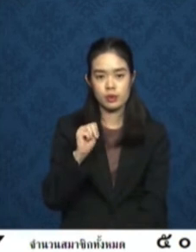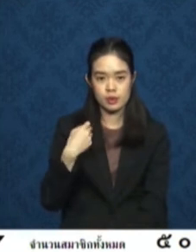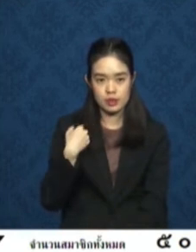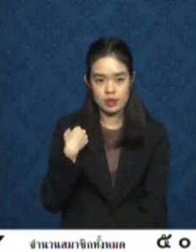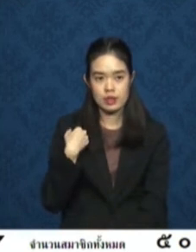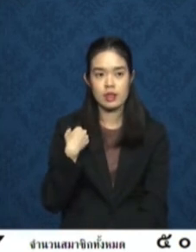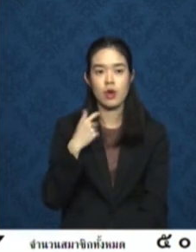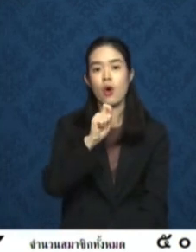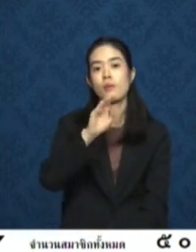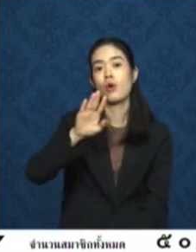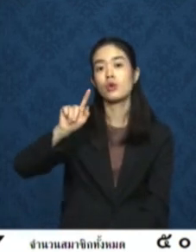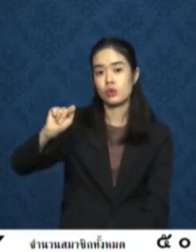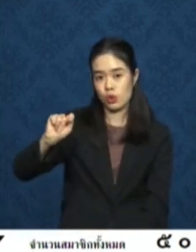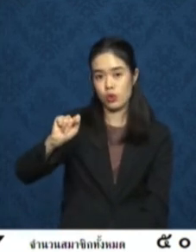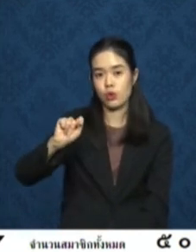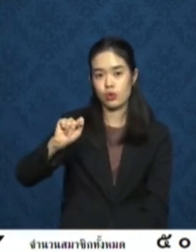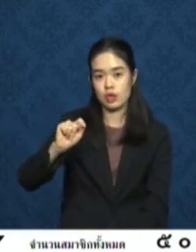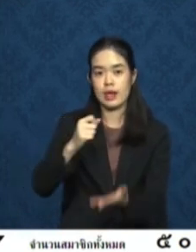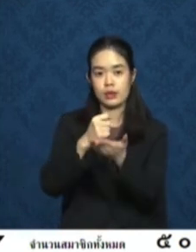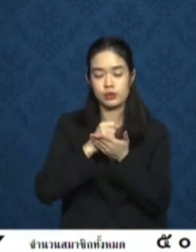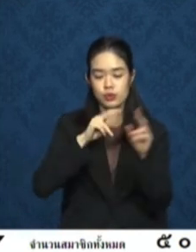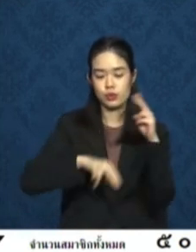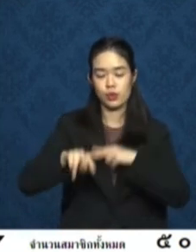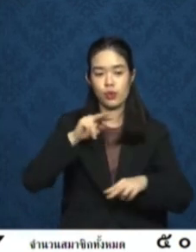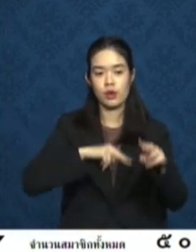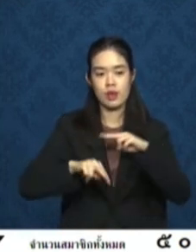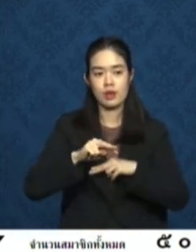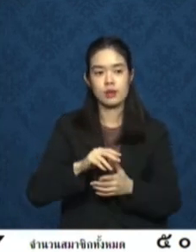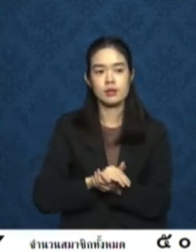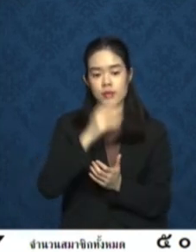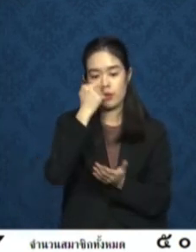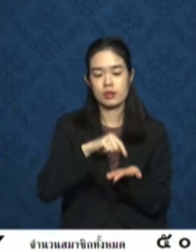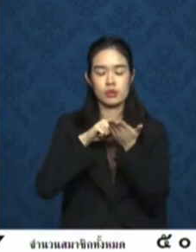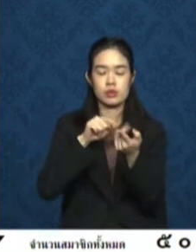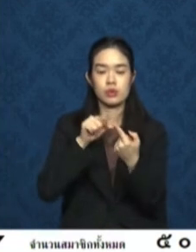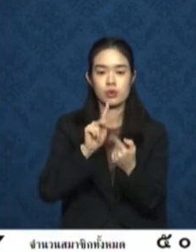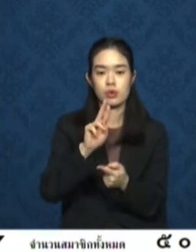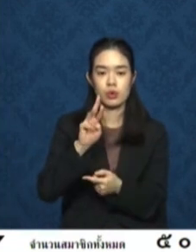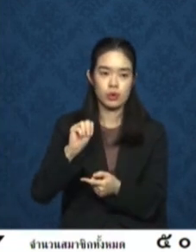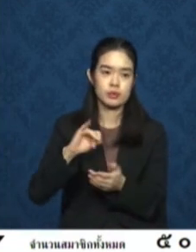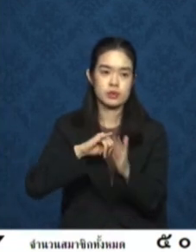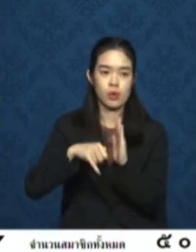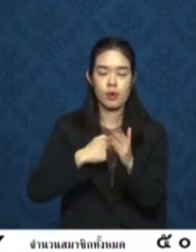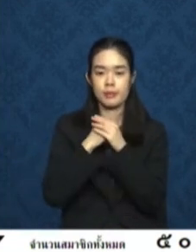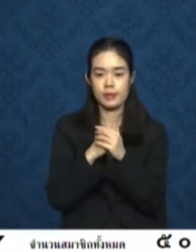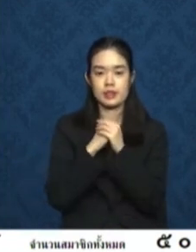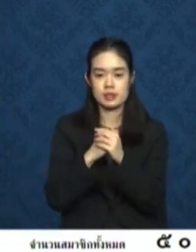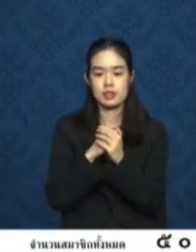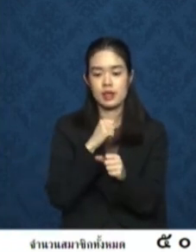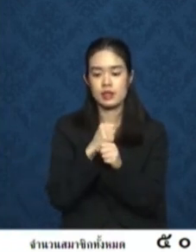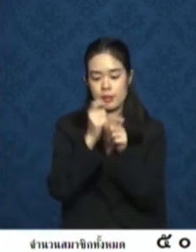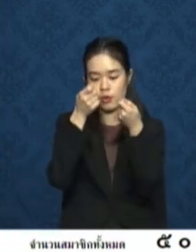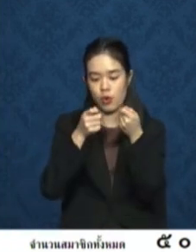ะหมนยันรี ได้รบความเดอร้ ผ่านไปย่างของ ภชิเปรีย PUะภง เมื